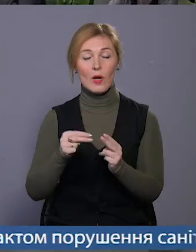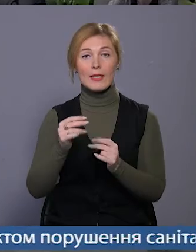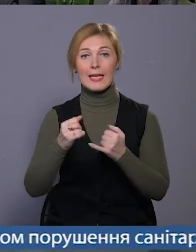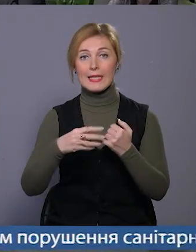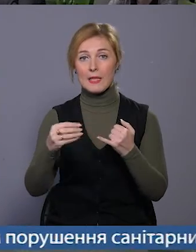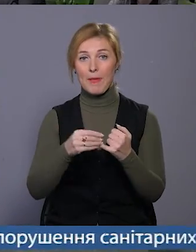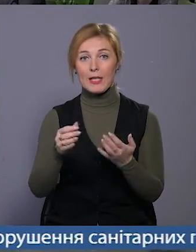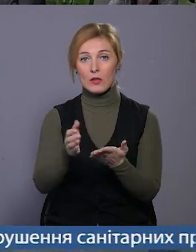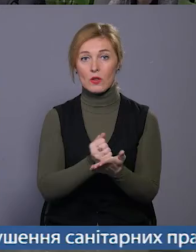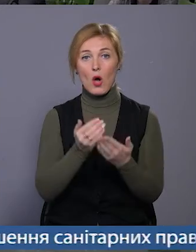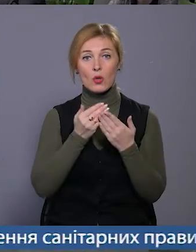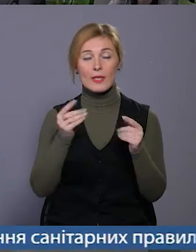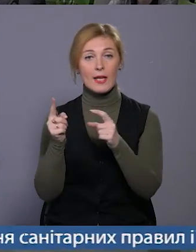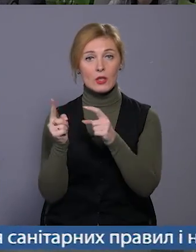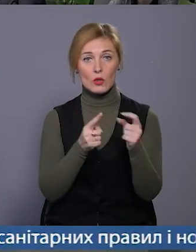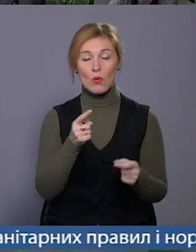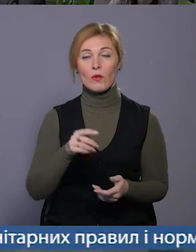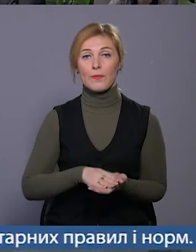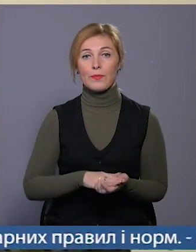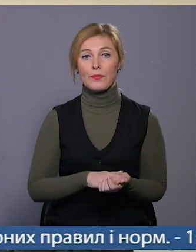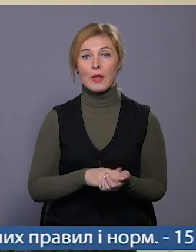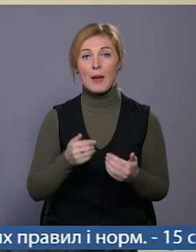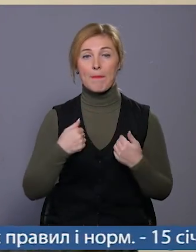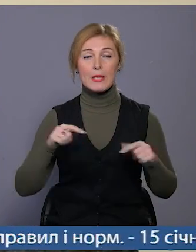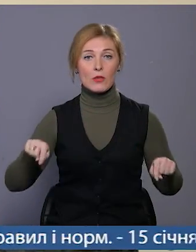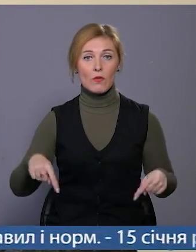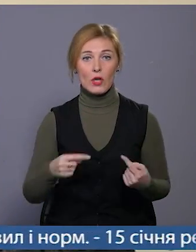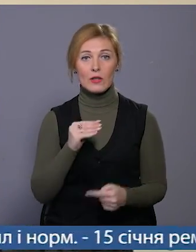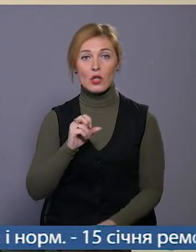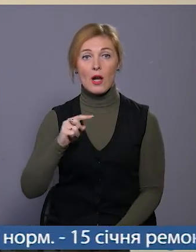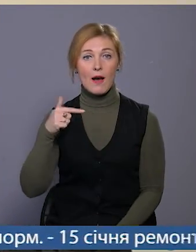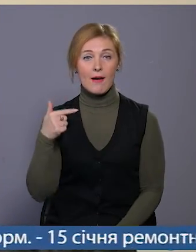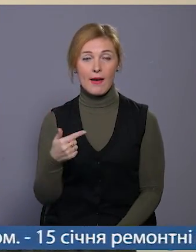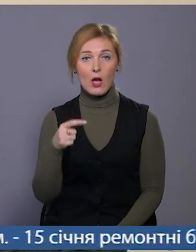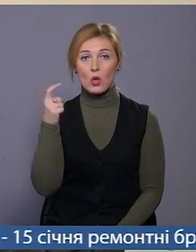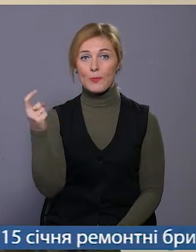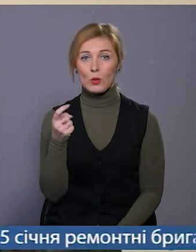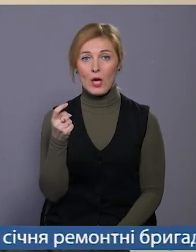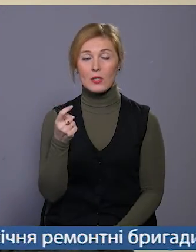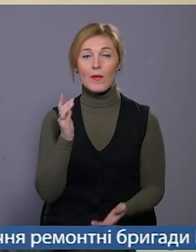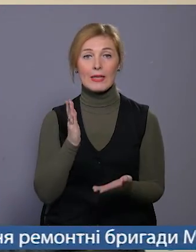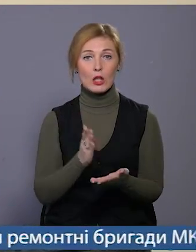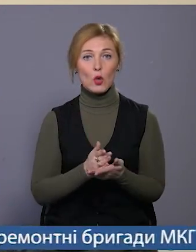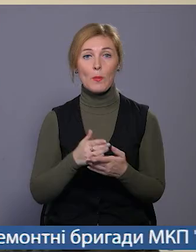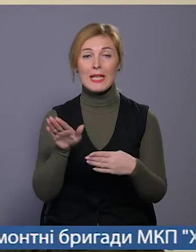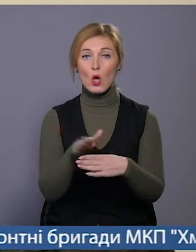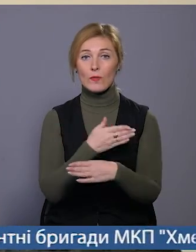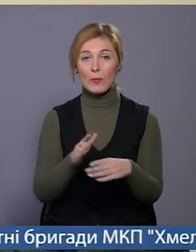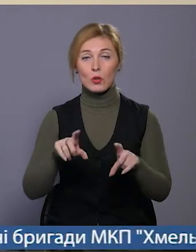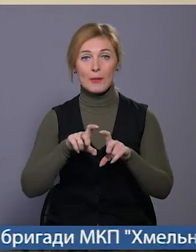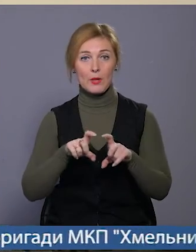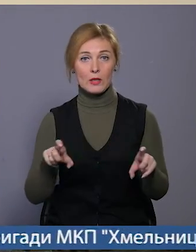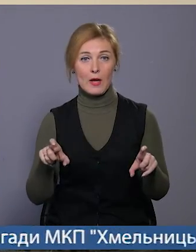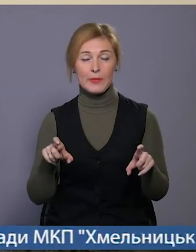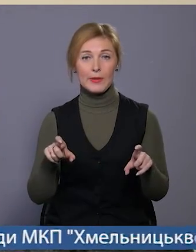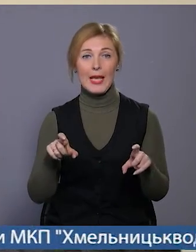Але останнє слово за депутатами міської ради. Ми створили департамент житлово-комунального господарства, натомість розформовуємо департамент